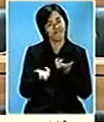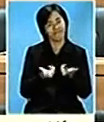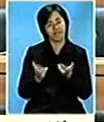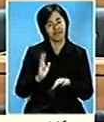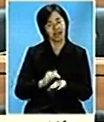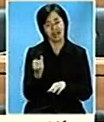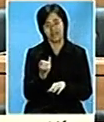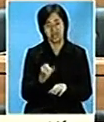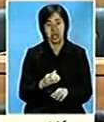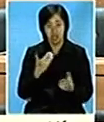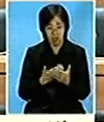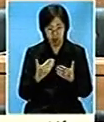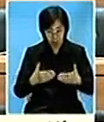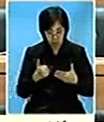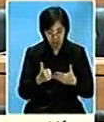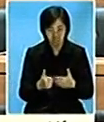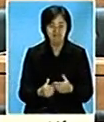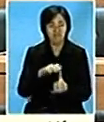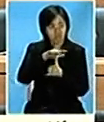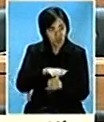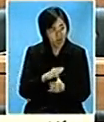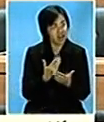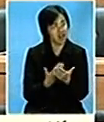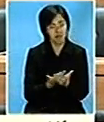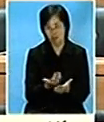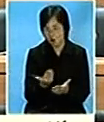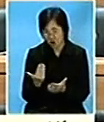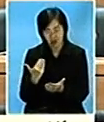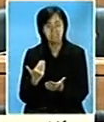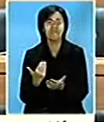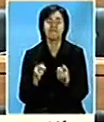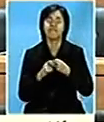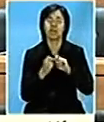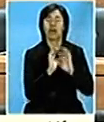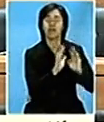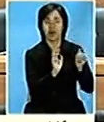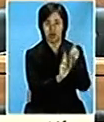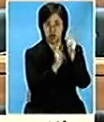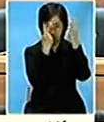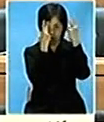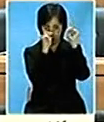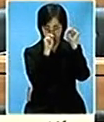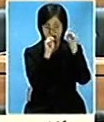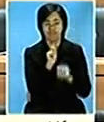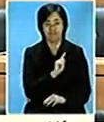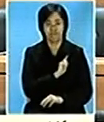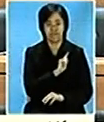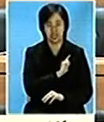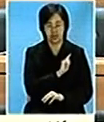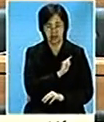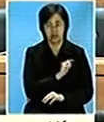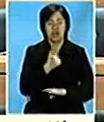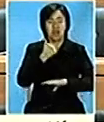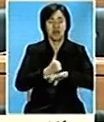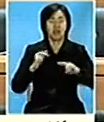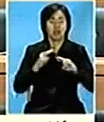ได้ก็หาว่าเขาขูดรีดอย่างนั้นขอฝากท่านรัฐมนตรีท่านรองนายกนะครับกิติรัตน์นะครับในฐานะที่เป็นรัฐมนตรีว่าการกระทรวง